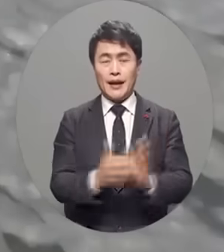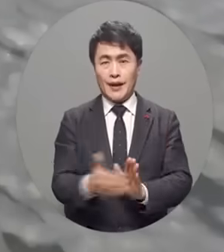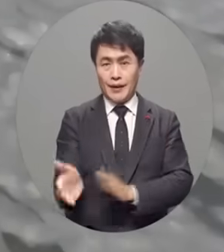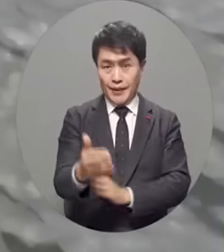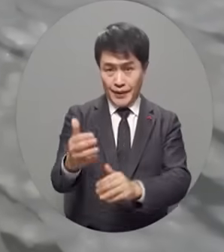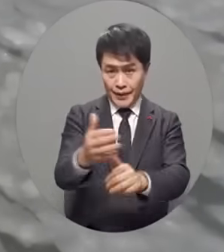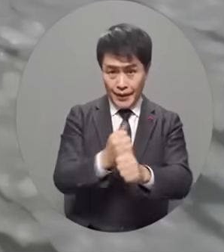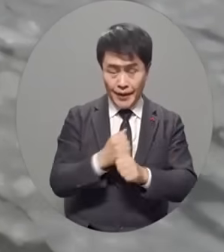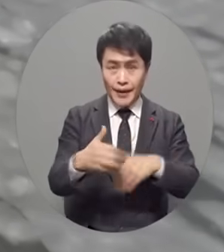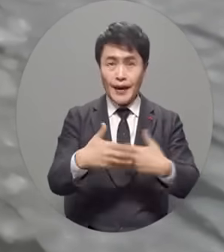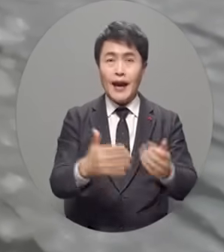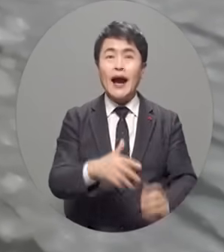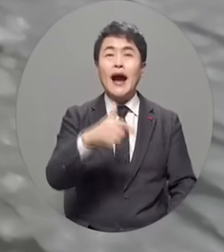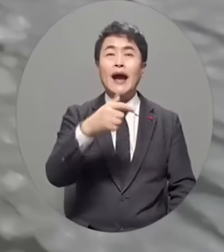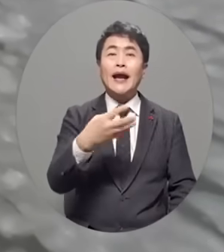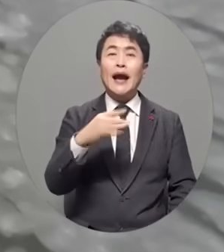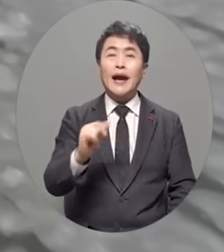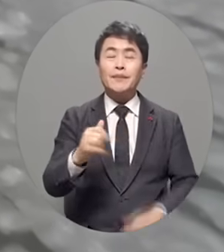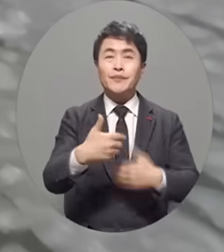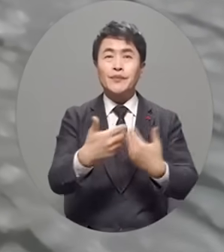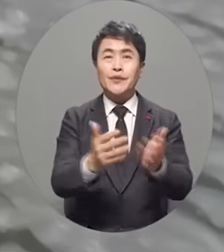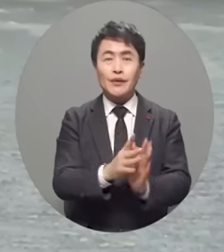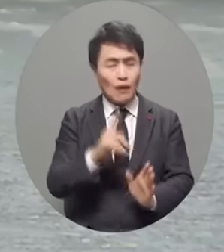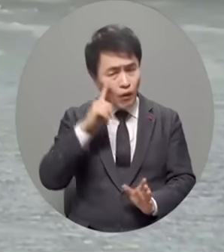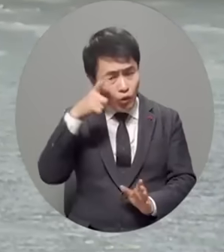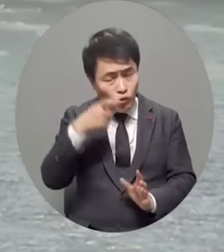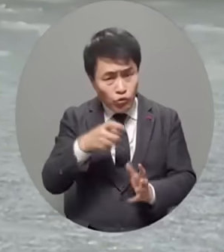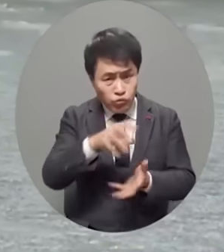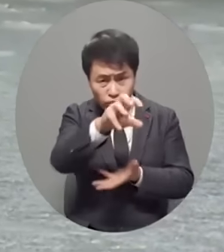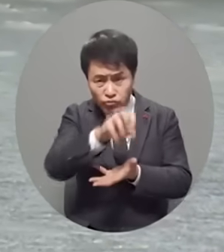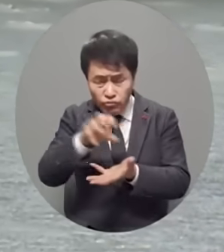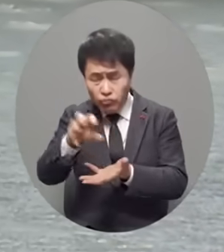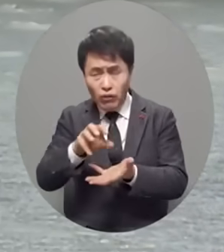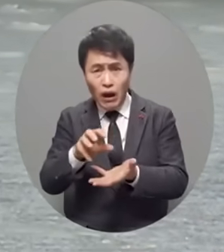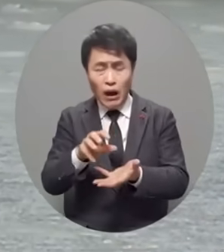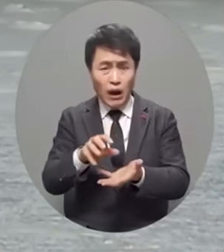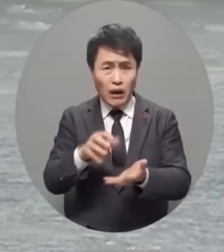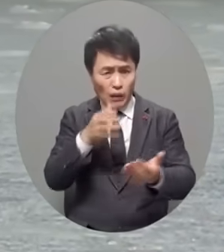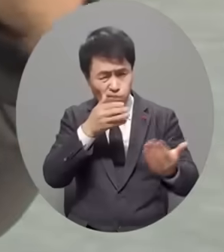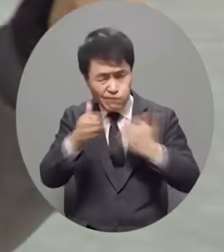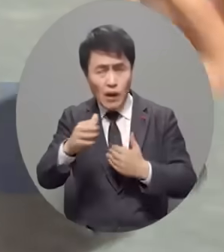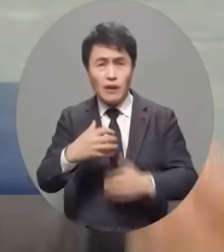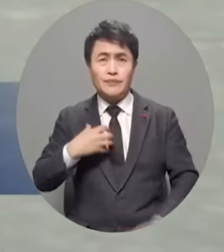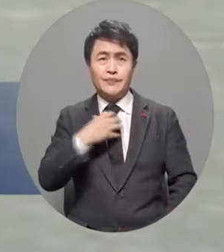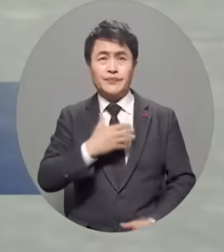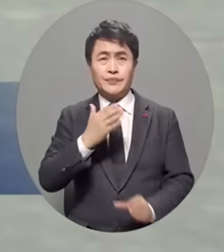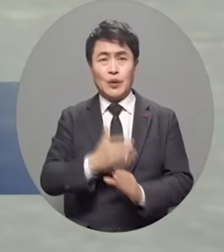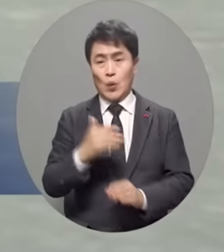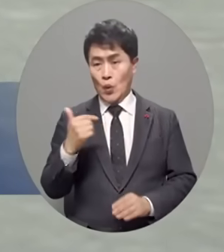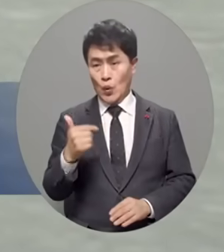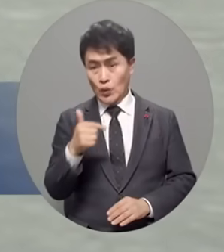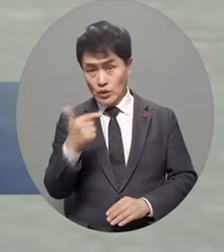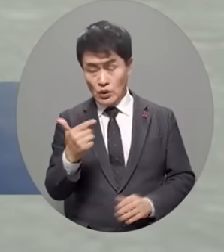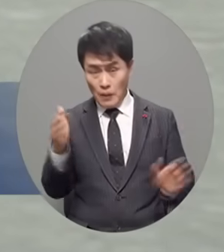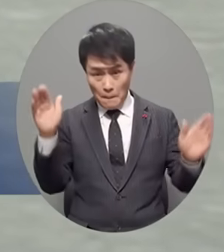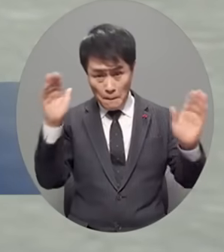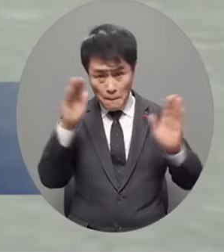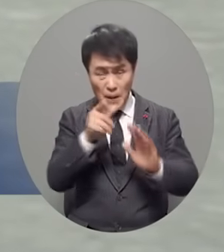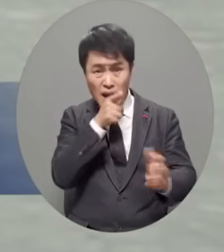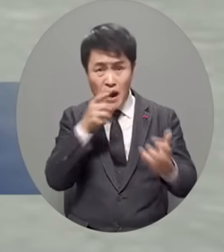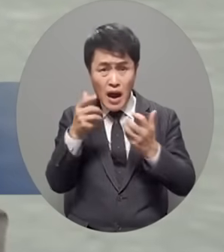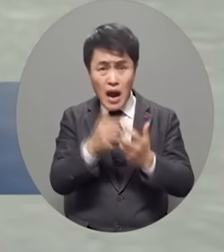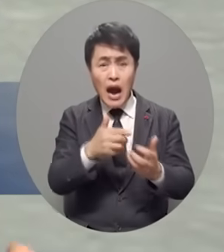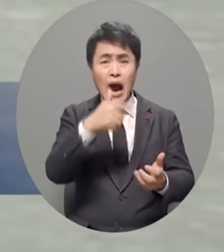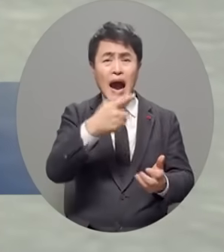맞은 감태와 굴 수확에 차질을 빚지 않을까 노심초사입니다. 오늘 저녁 밤까지 얼으면 이제